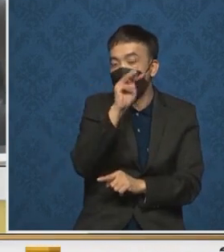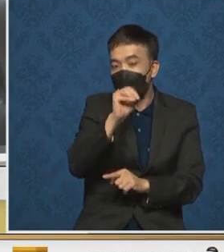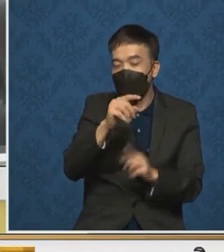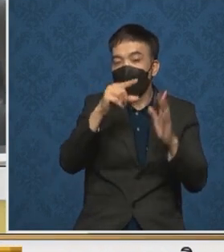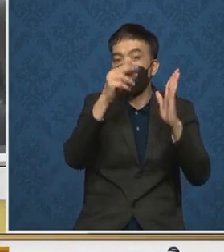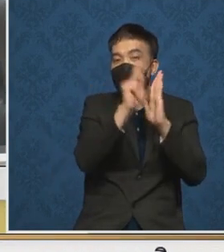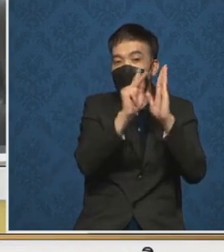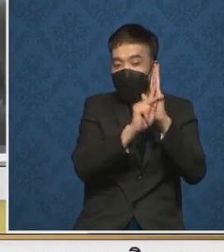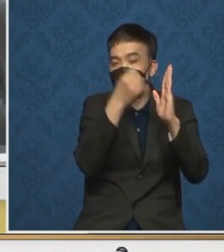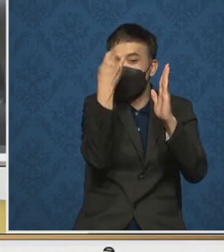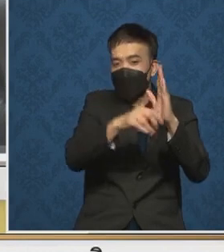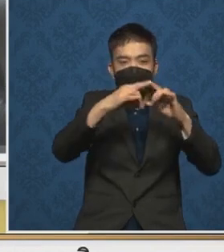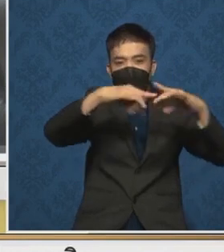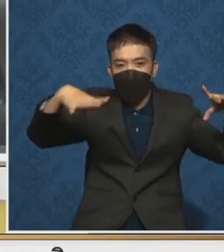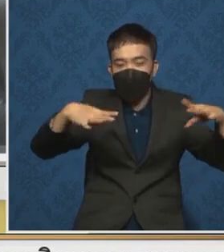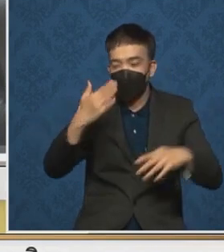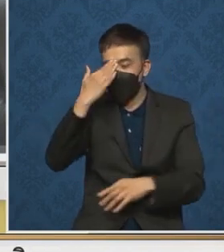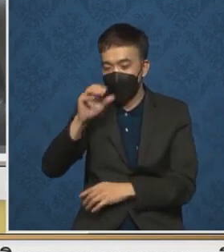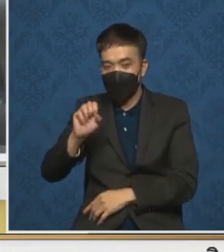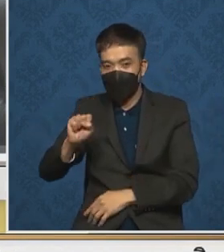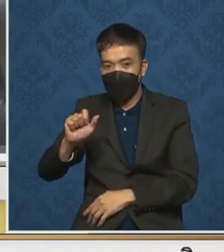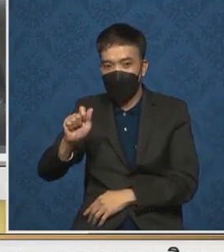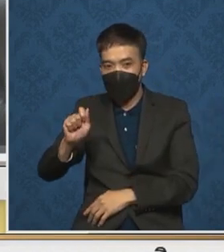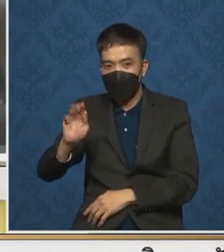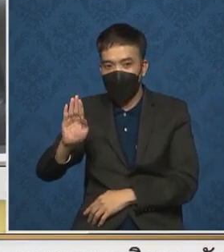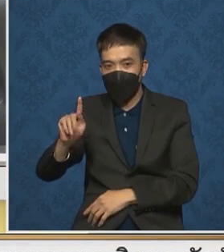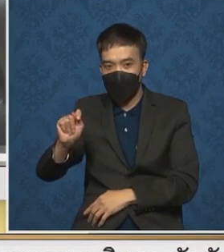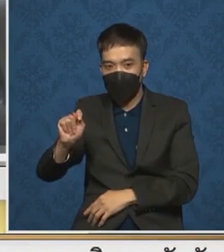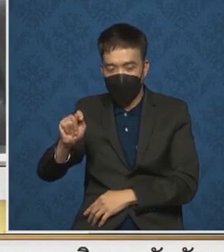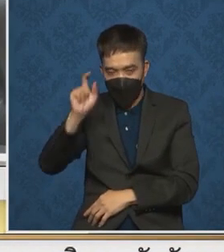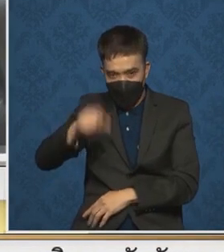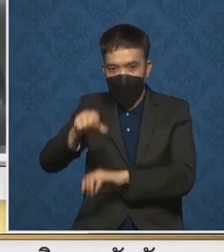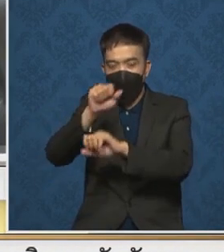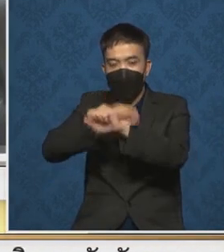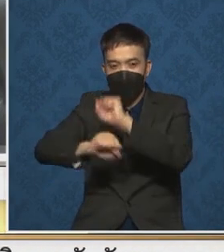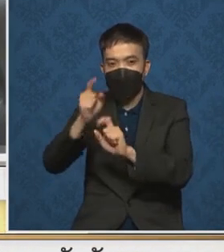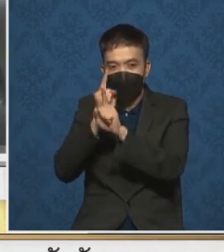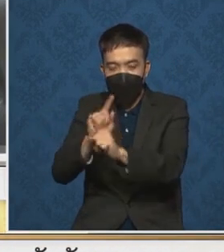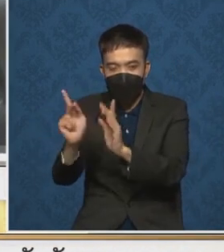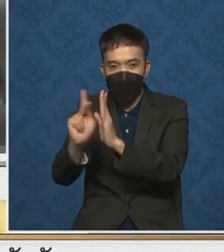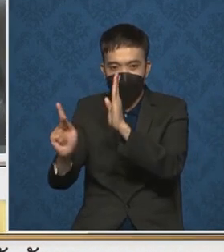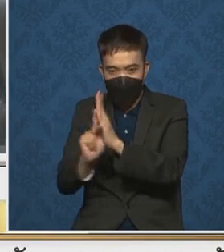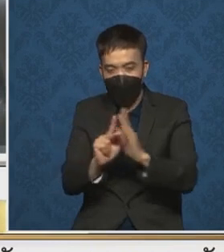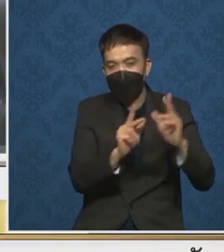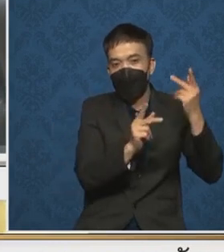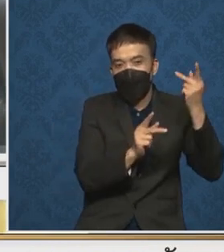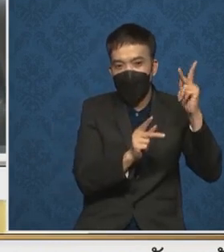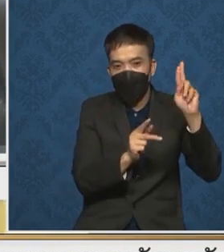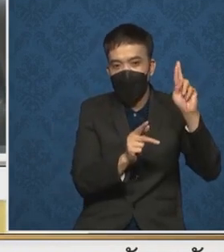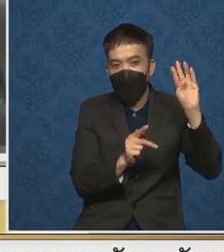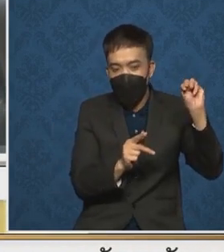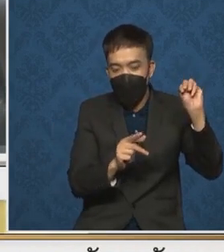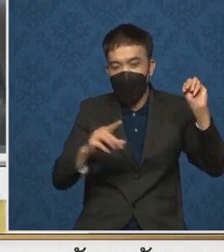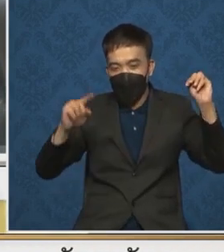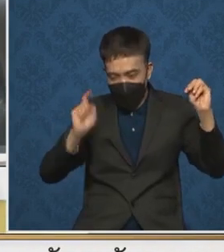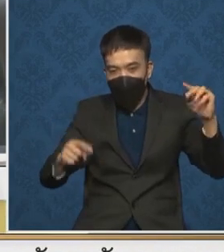าว่าถากดหมายส่ปะตอจะต้องปฏิบติโดยชอบดวยกดหมายแล้วก็ตามติคอร์ม.เนื่องจ